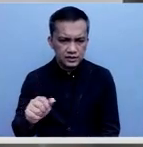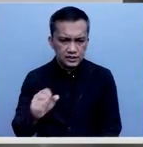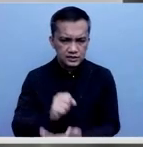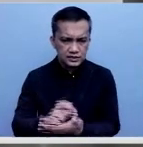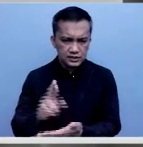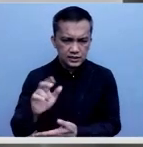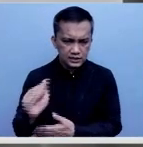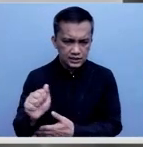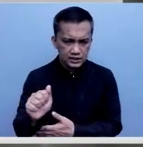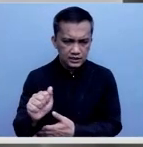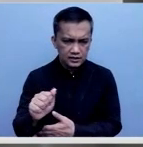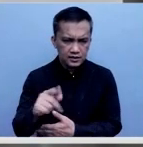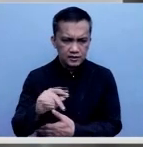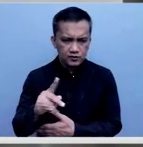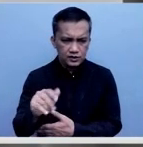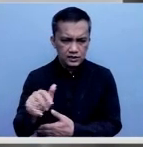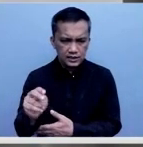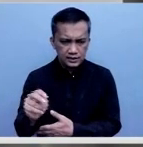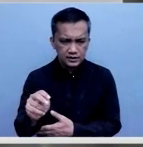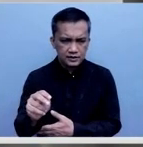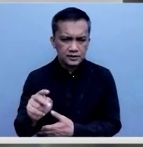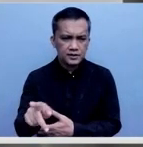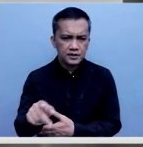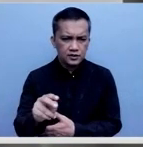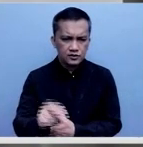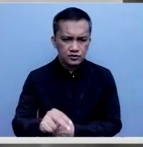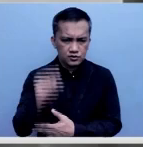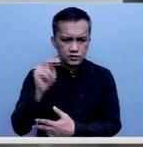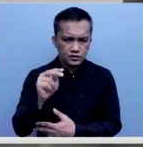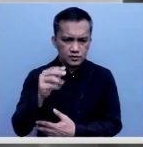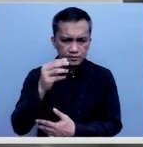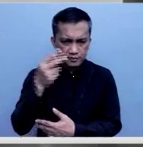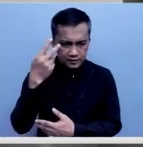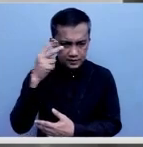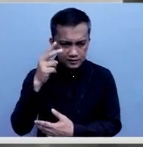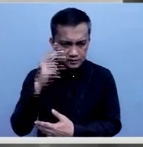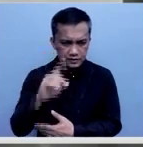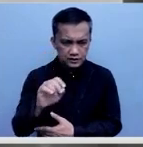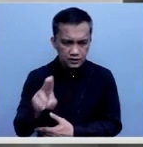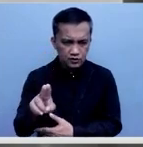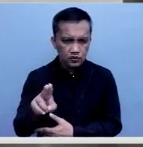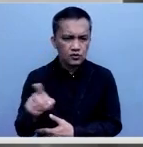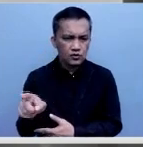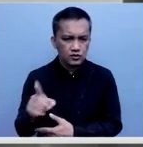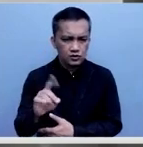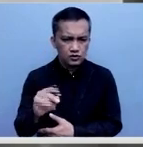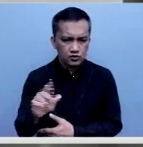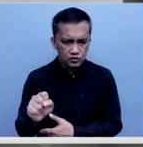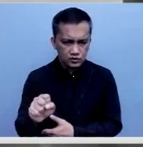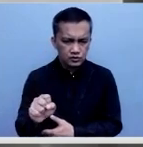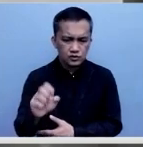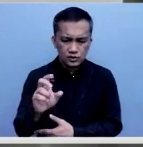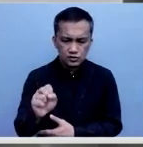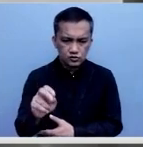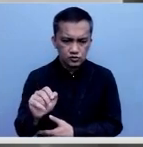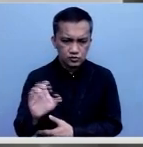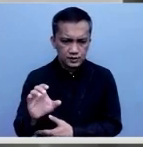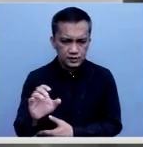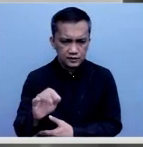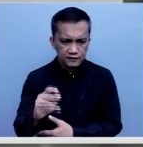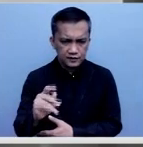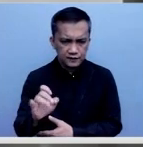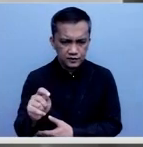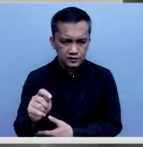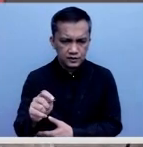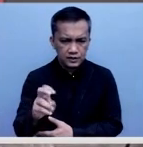north at southbound Pulilan, San Simon northbound, Mexico, Dau southbound, Dolores at Subic Freeport